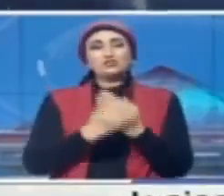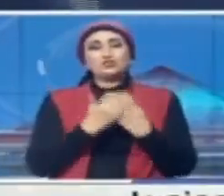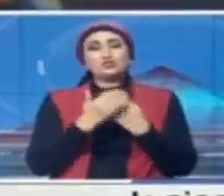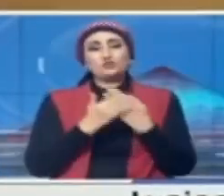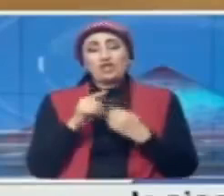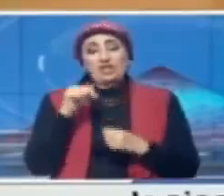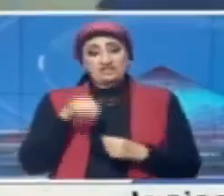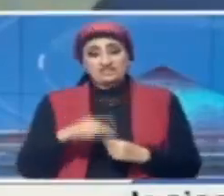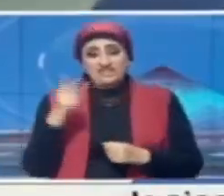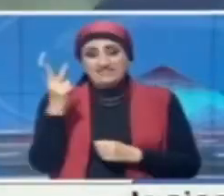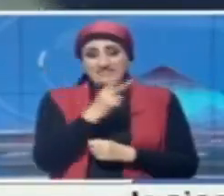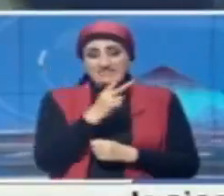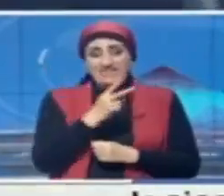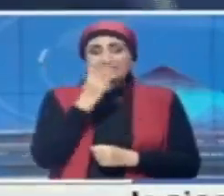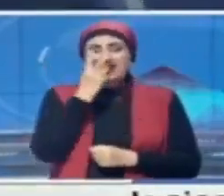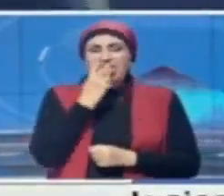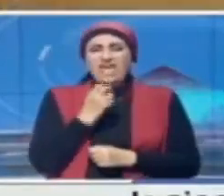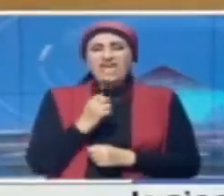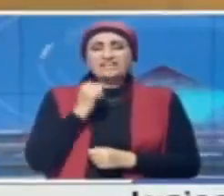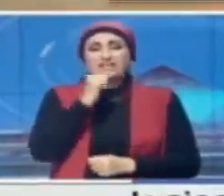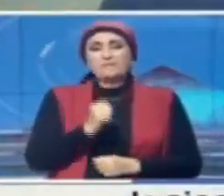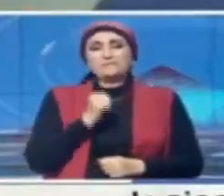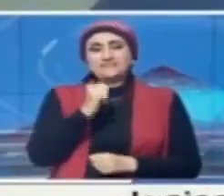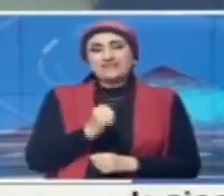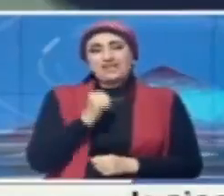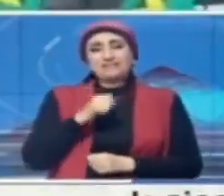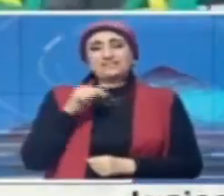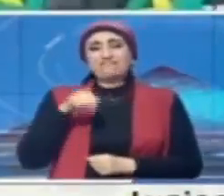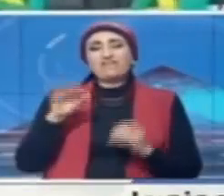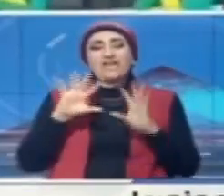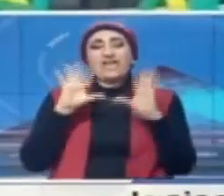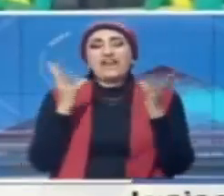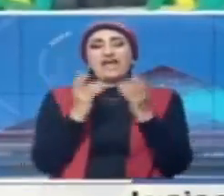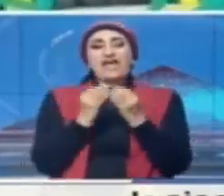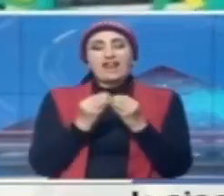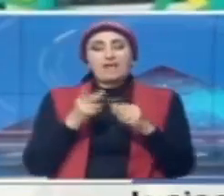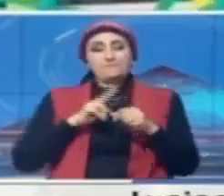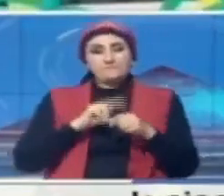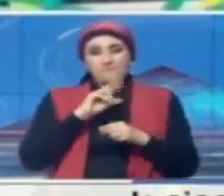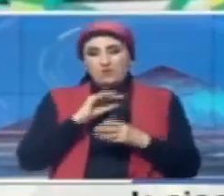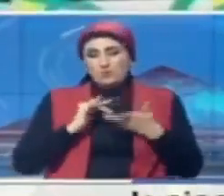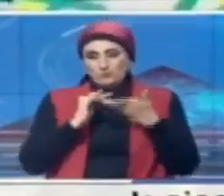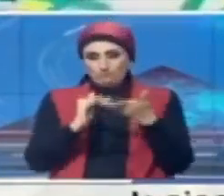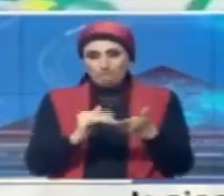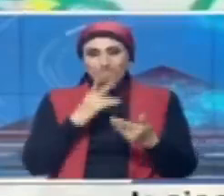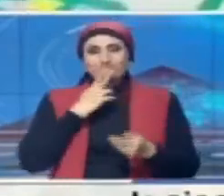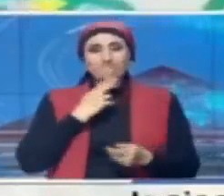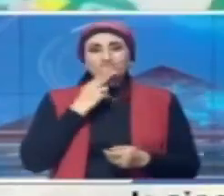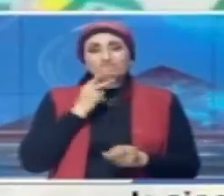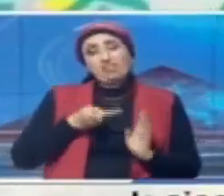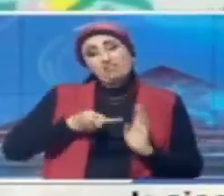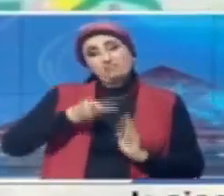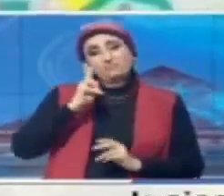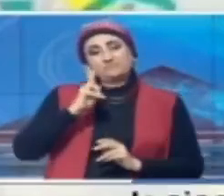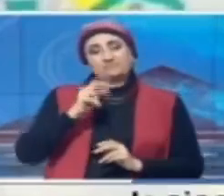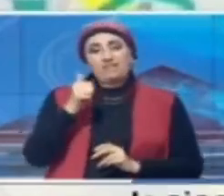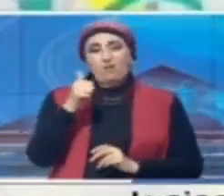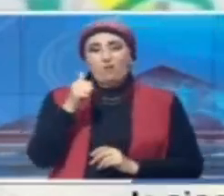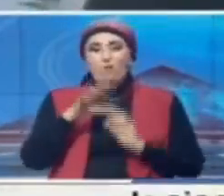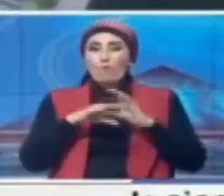تعد ثاني أقدم مرفق من نوعه على مستوى العالم تقديم خدمتها للمواطنين